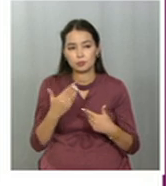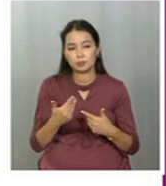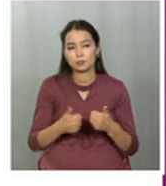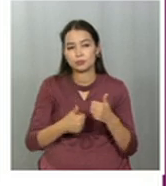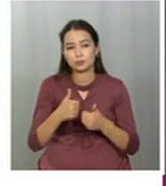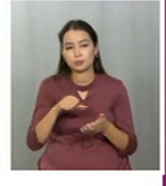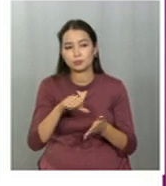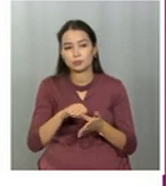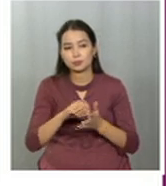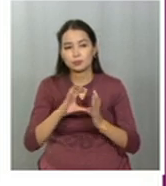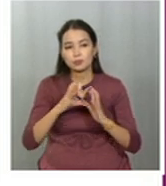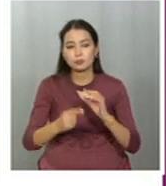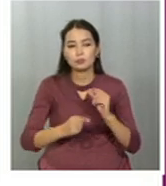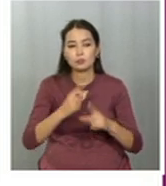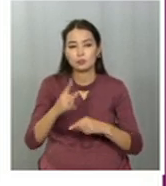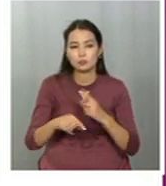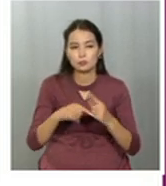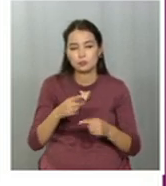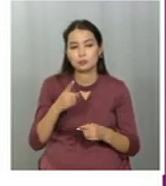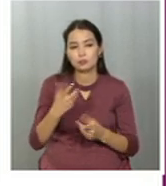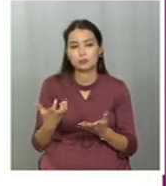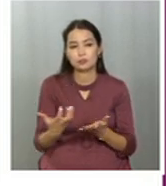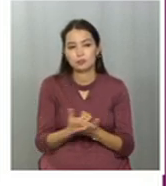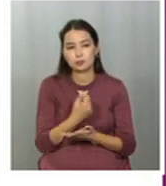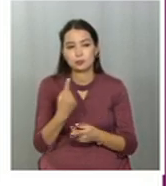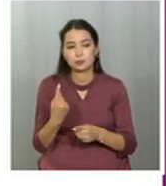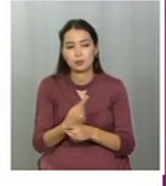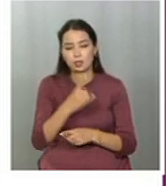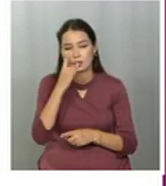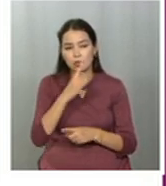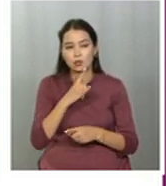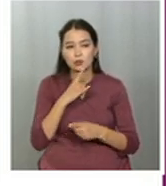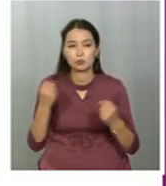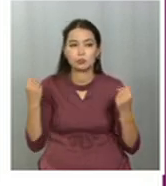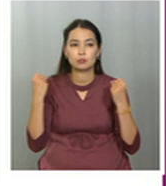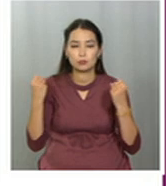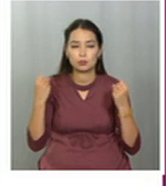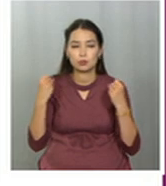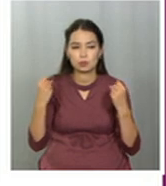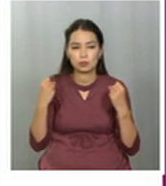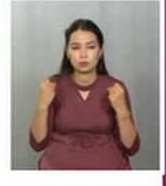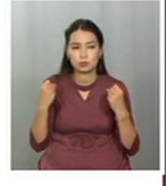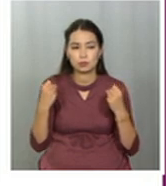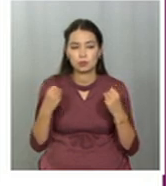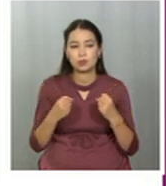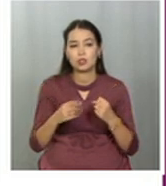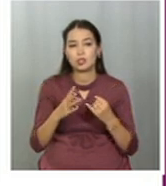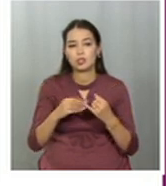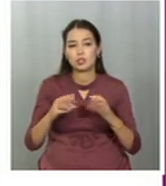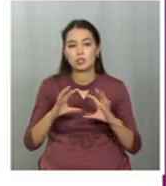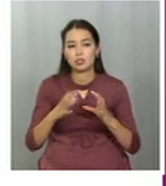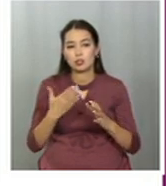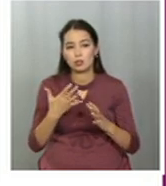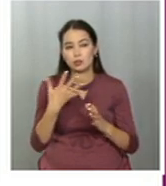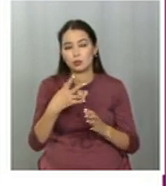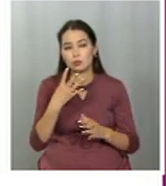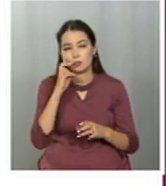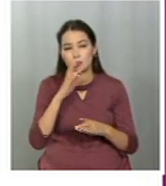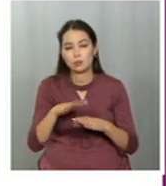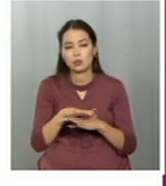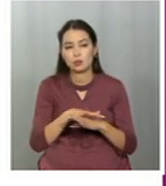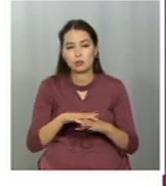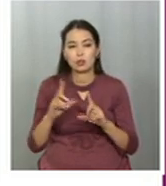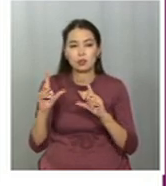әлем чемпионы атағына қол жеткізген тұңғыш қазақ спортшысы. жер шарының 54 мемлекетін